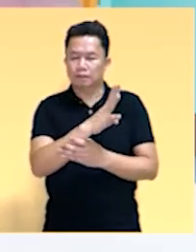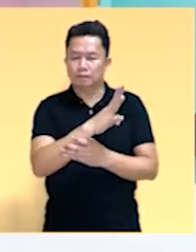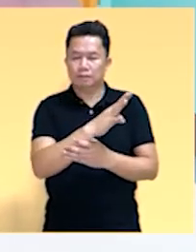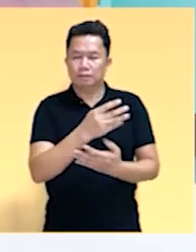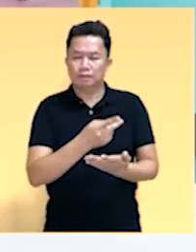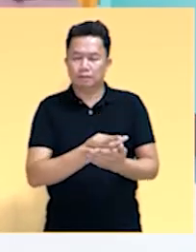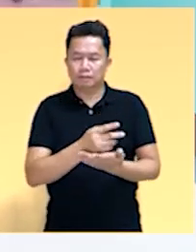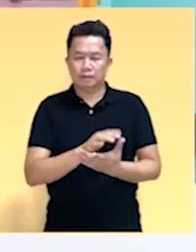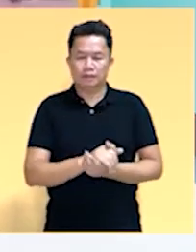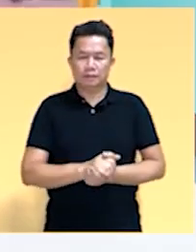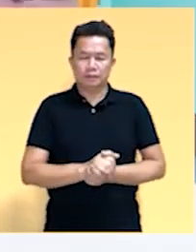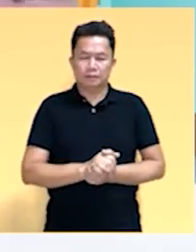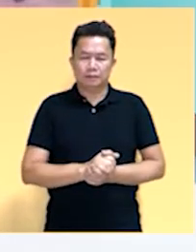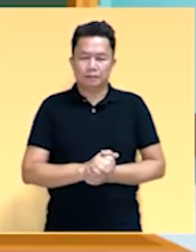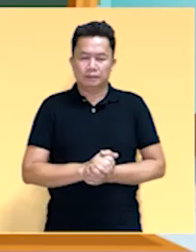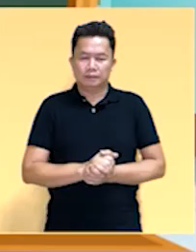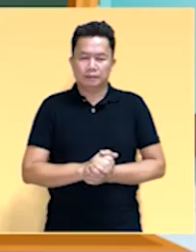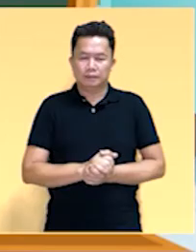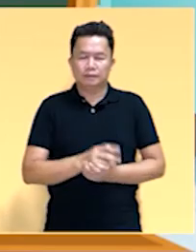2,540 pesos.